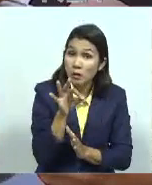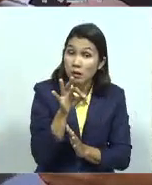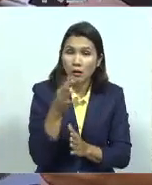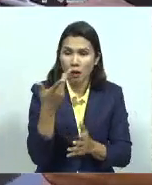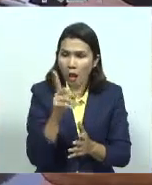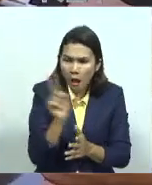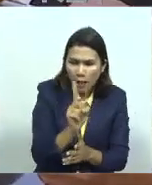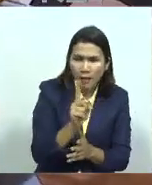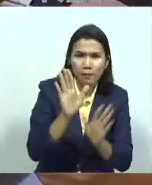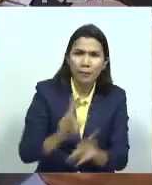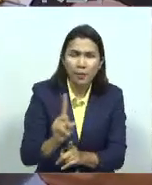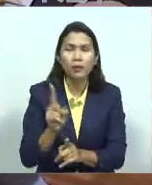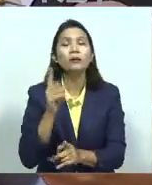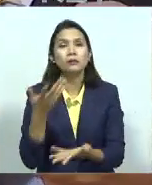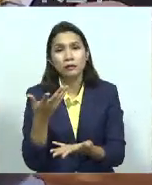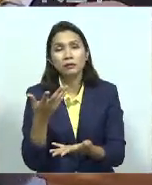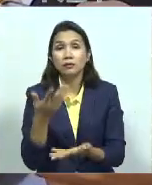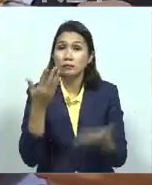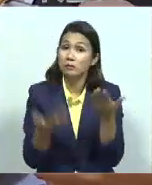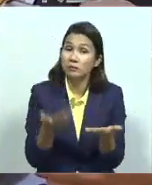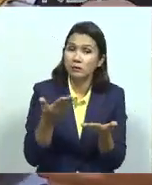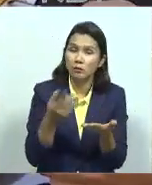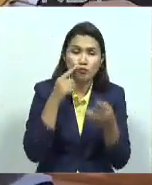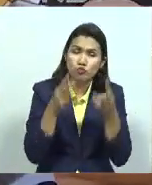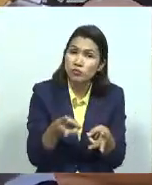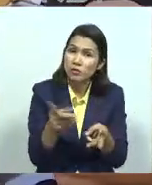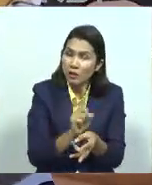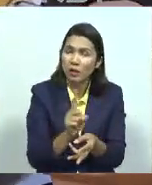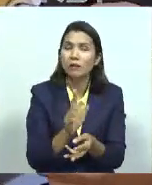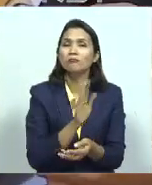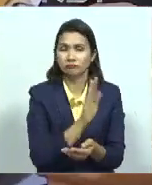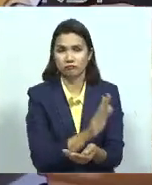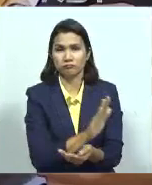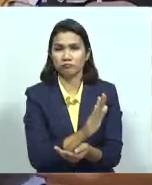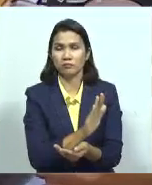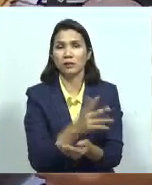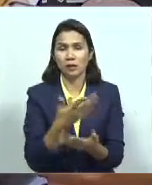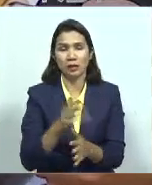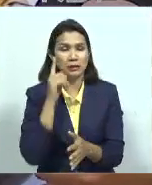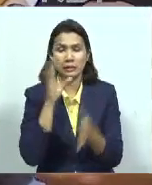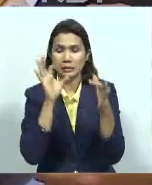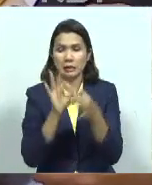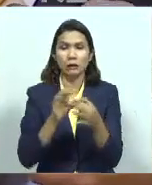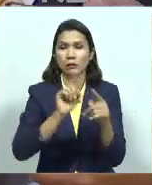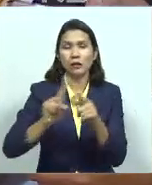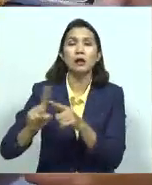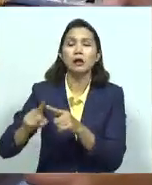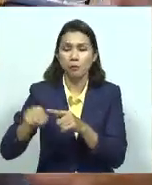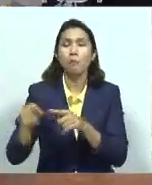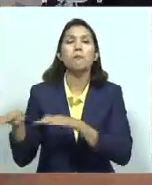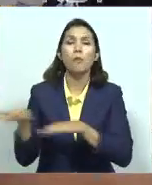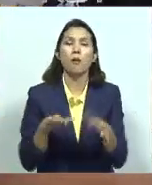ไรก่อนนะหรือจะเลือกอย่างไรนะครับก็ส่วนเกี่ยวข้องต่างก็เตรียมการส่วนเกี่ยวข้อง